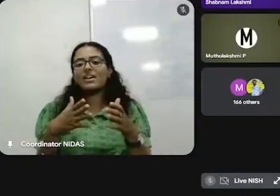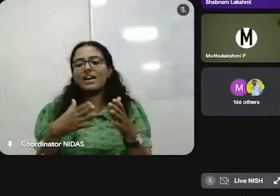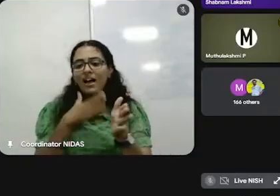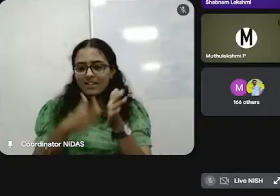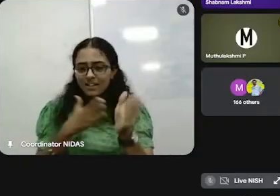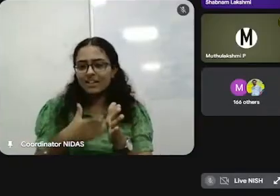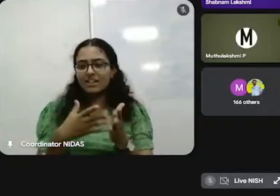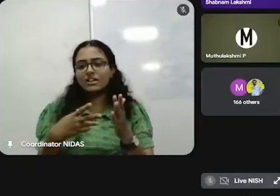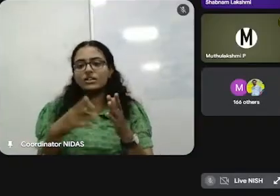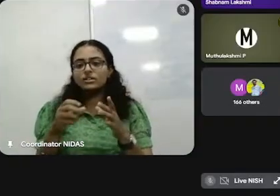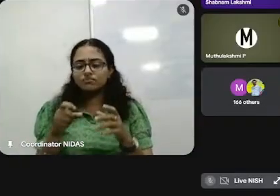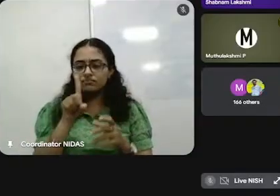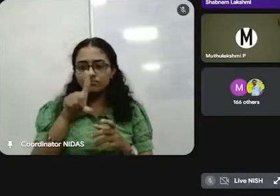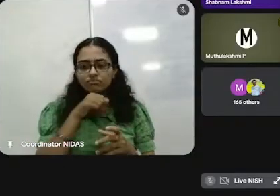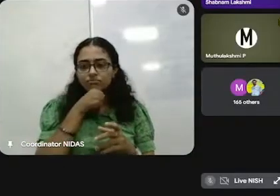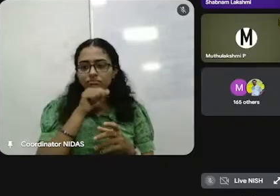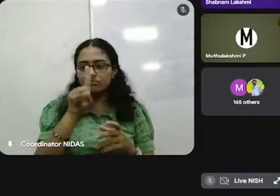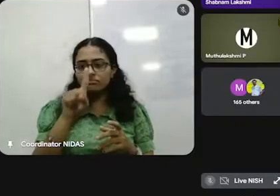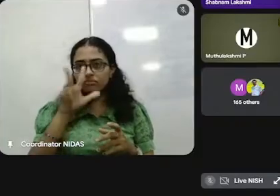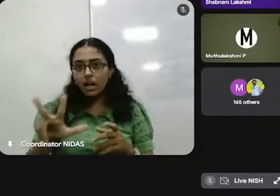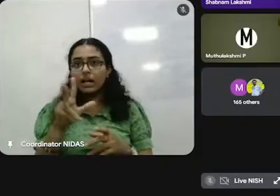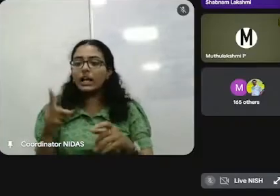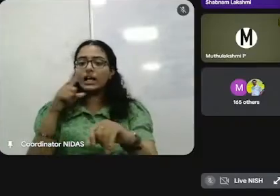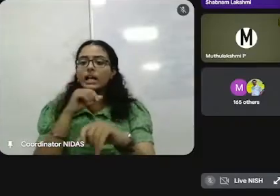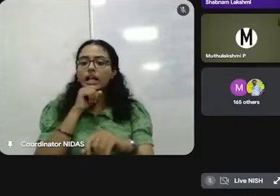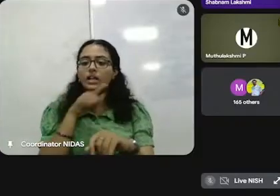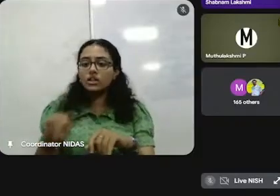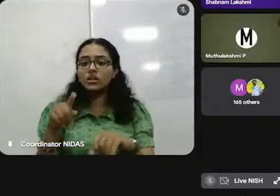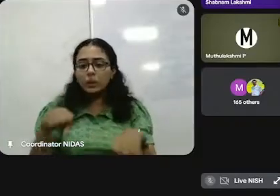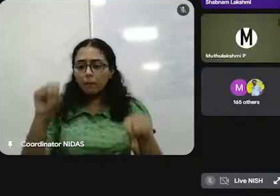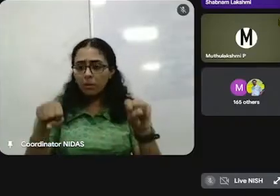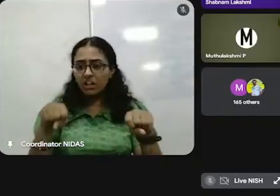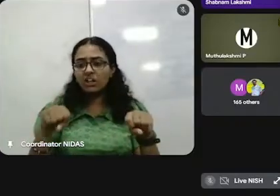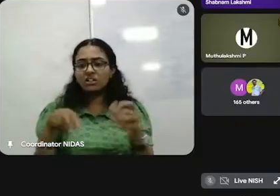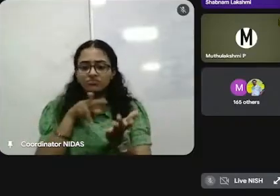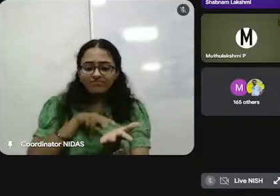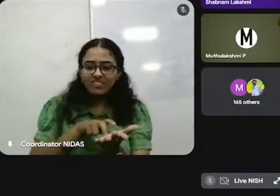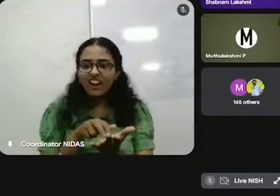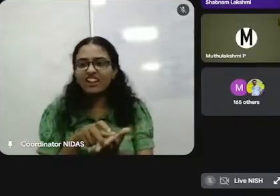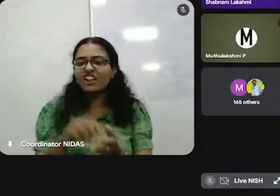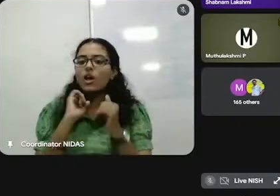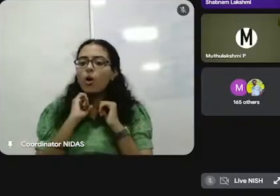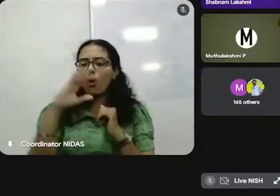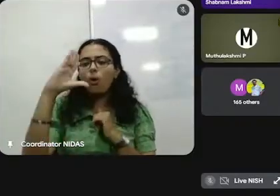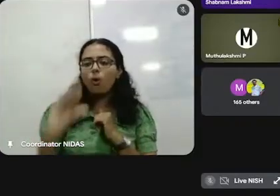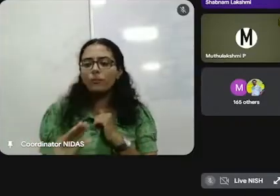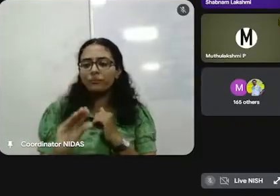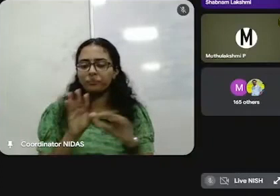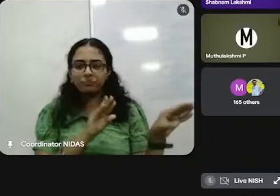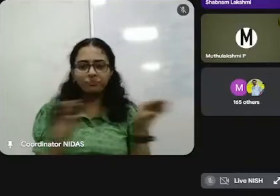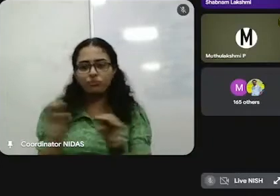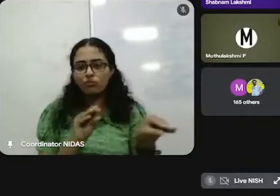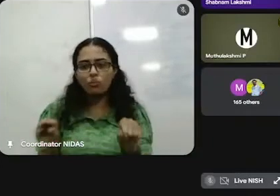ഒരു 18 വയസ്സാവുമ്പം അതിന് മുമ്പ് തന്നെ കുട്ടികൾക്ക് ബൈക്കും സ്കൂട്ടറും ഒക്കെ ഉള്ളതുകൊണ്ട് നമുക്ക് നടക്കാനുള്ള ചാൻസ്, നമുക്ക് നമ്മുടെ മൊബിലിറ്റി